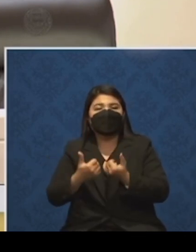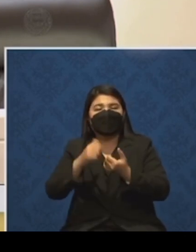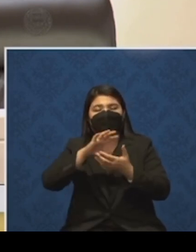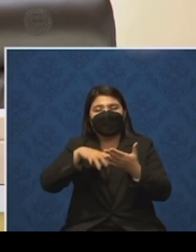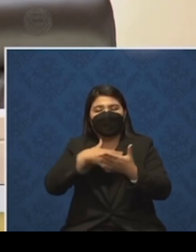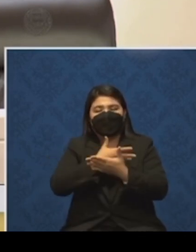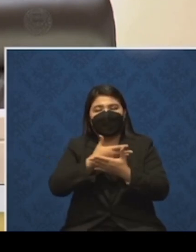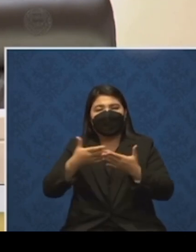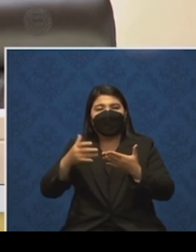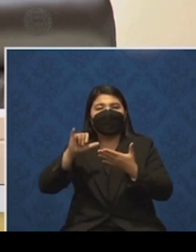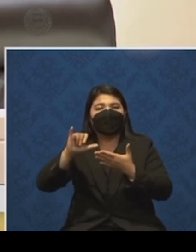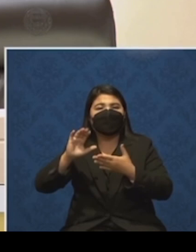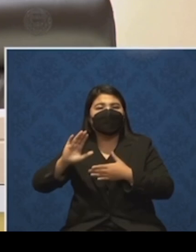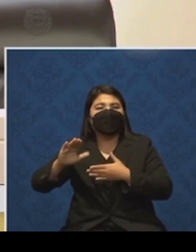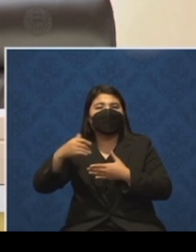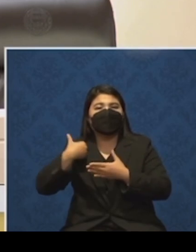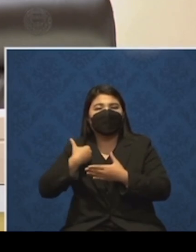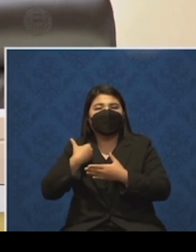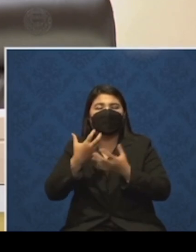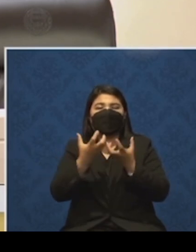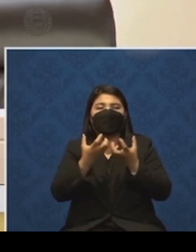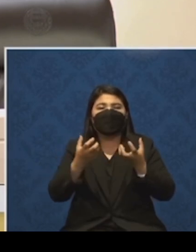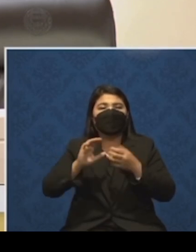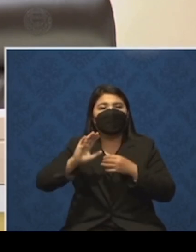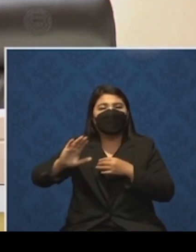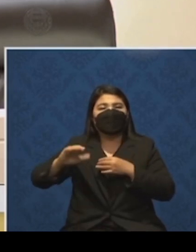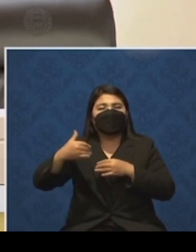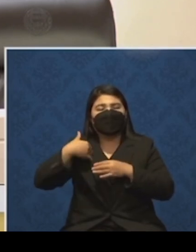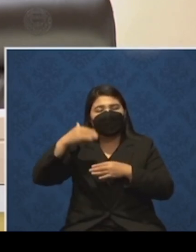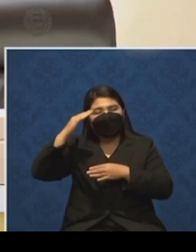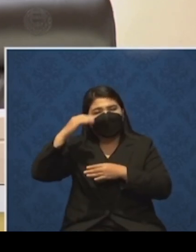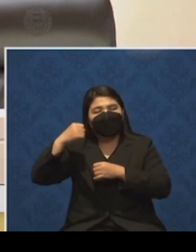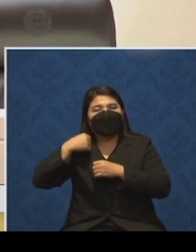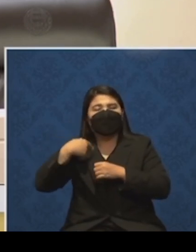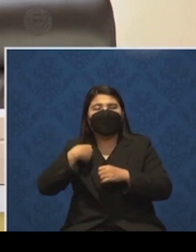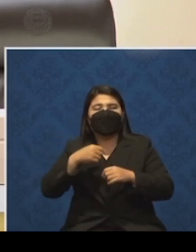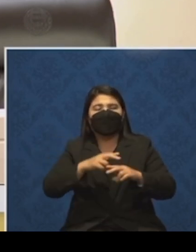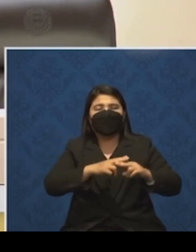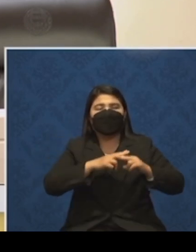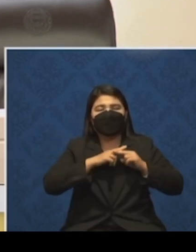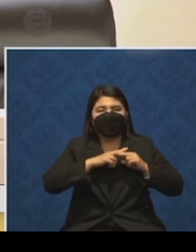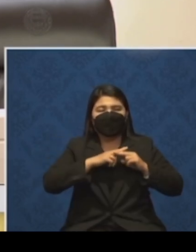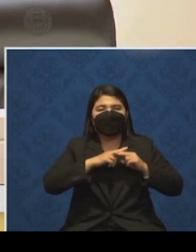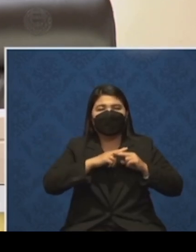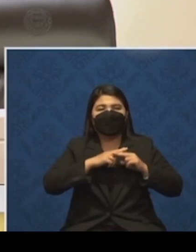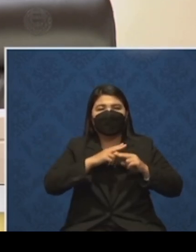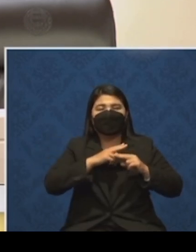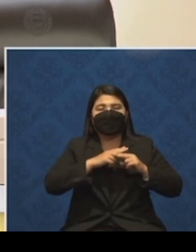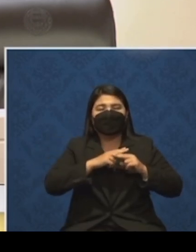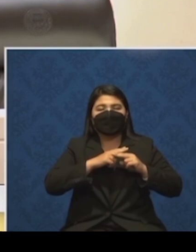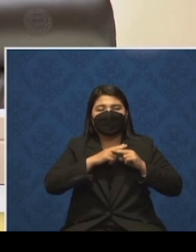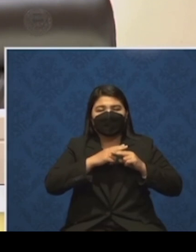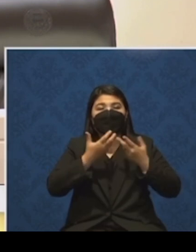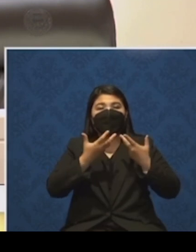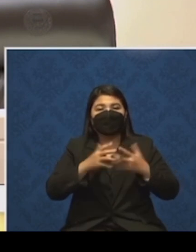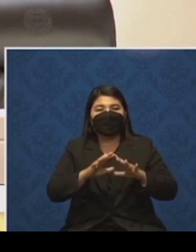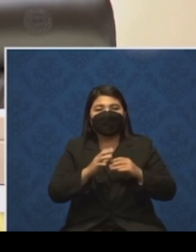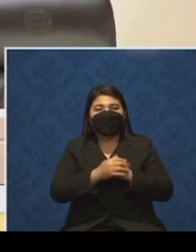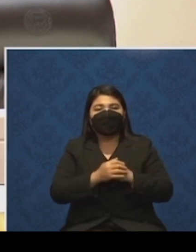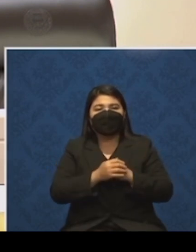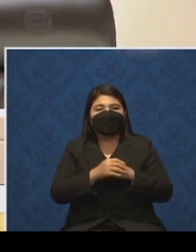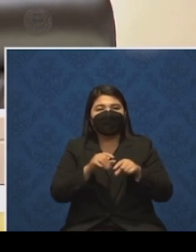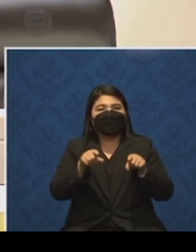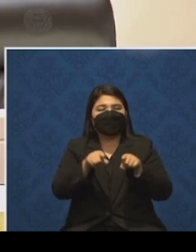ณ์ยุทธภัณฑ์เรื่องของอุตสาหกรรมของประเทศให้พึ่งพาตนเองสามารถทดแทนแล้วเป็นหลักประกันใน